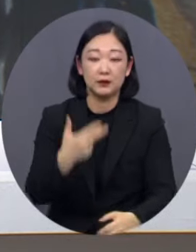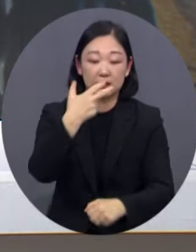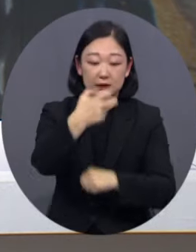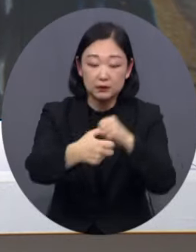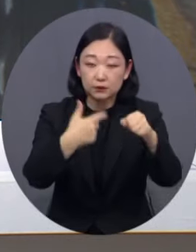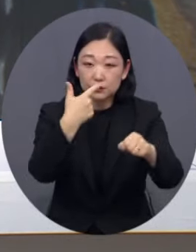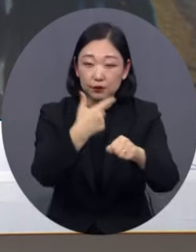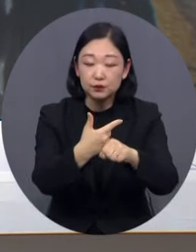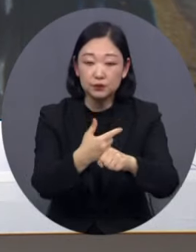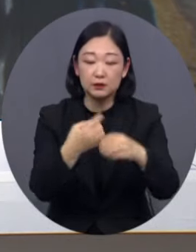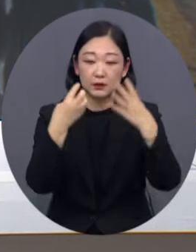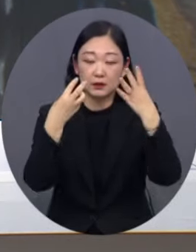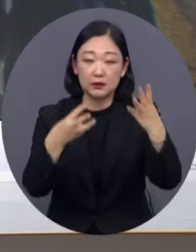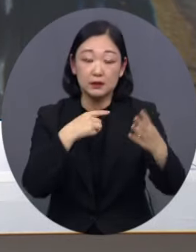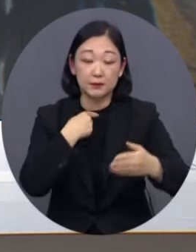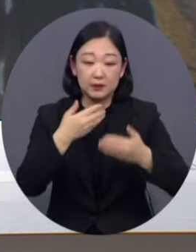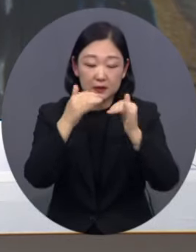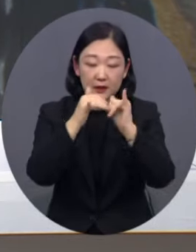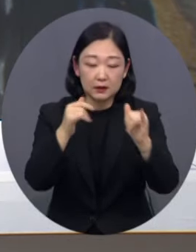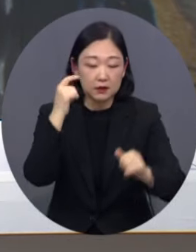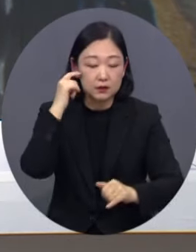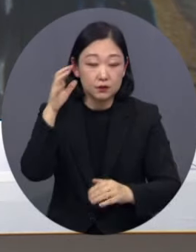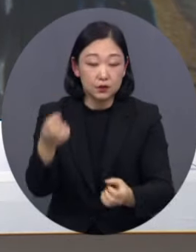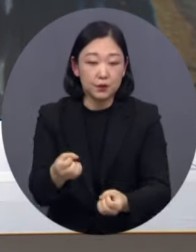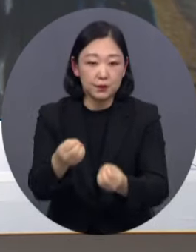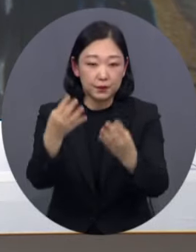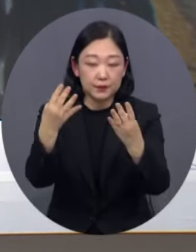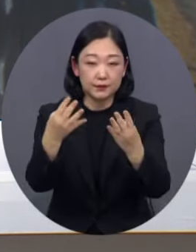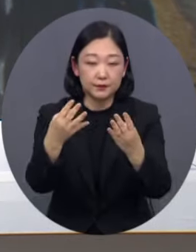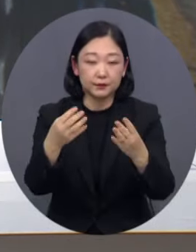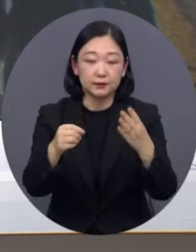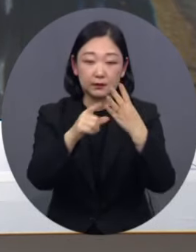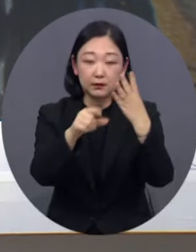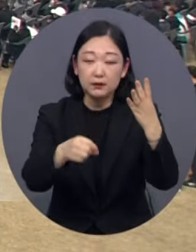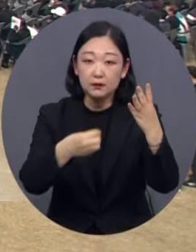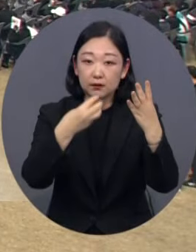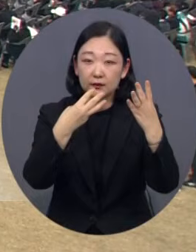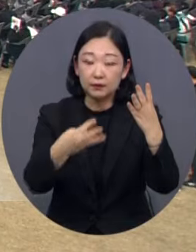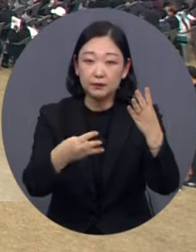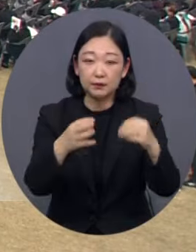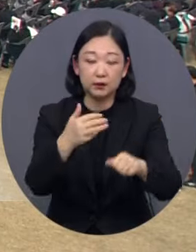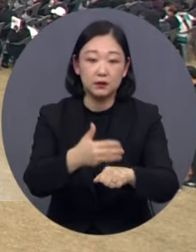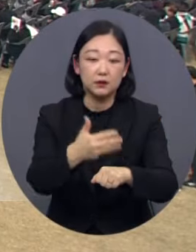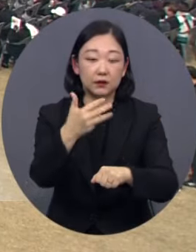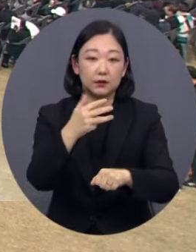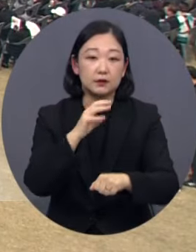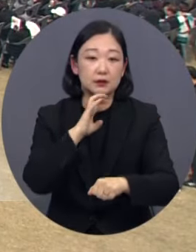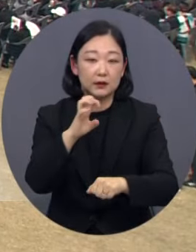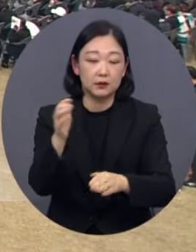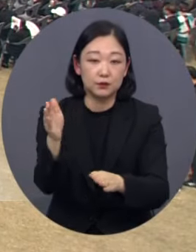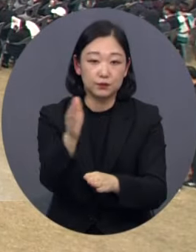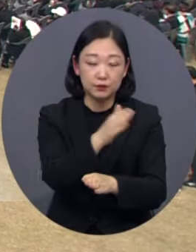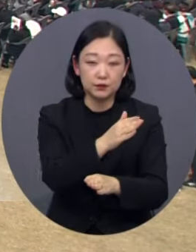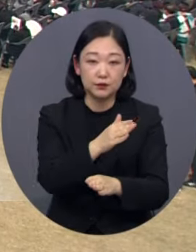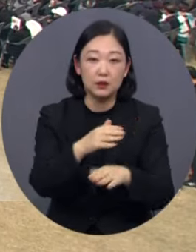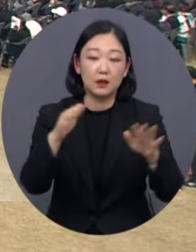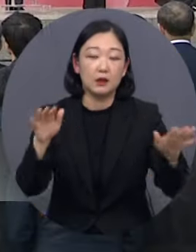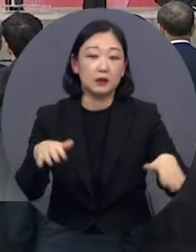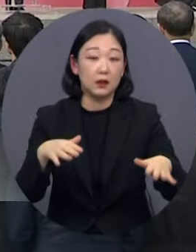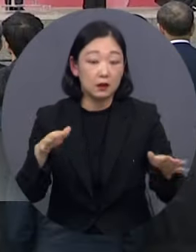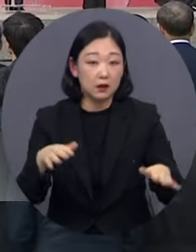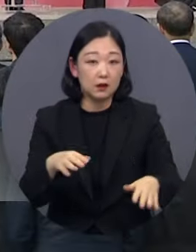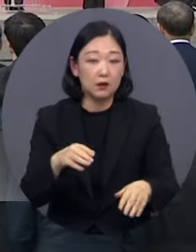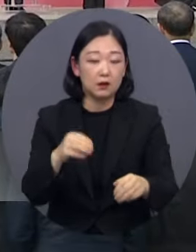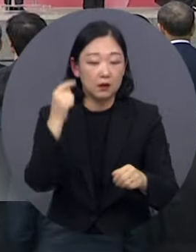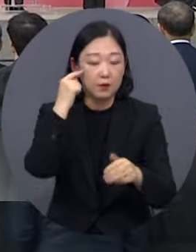제76주년 4.3 희생자 추념식이 다음 달 3일 오전 8시 40분부터 불어라 봄바람, 날아라 평화의 씨를 주제로